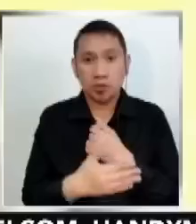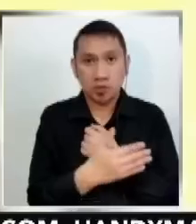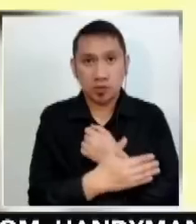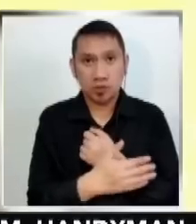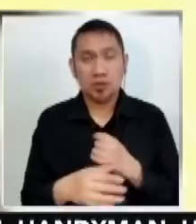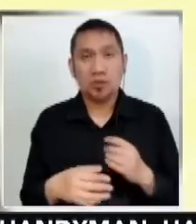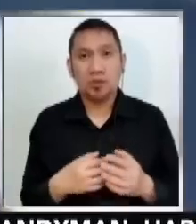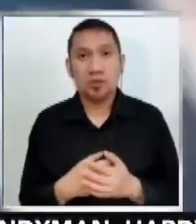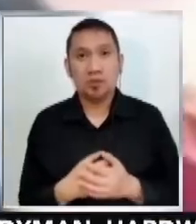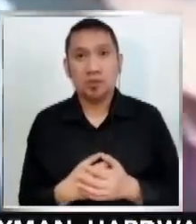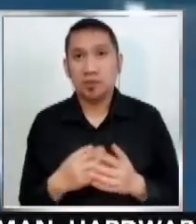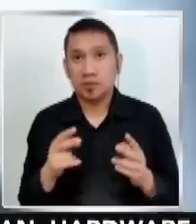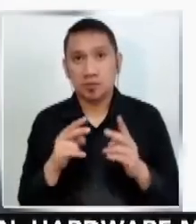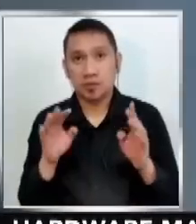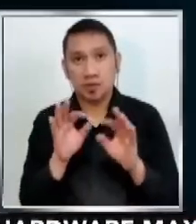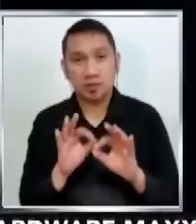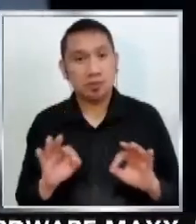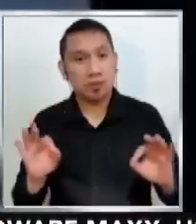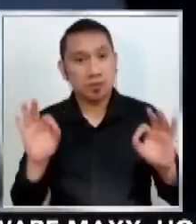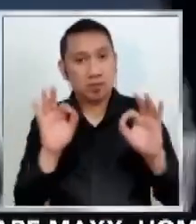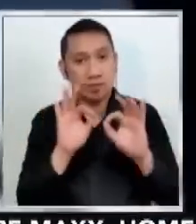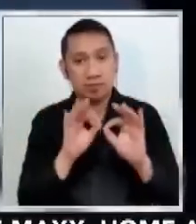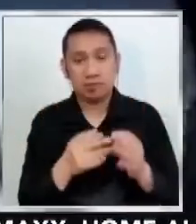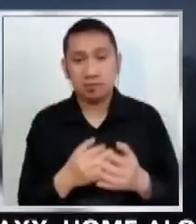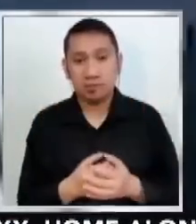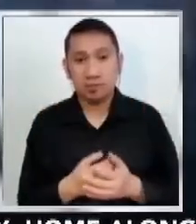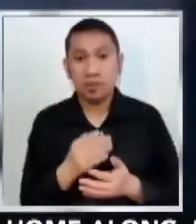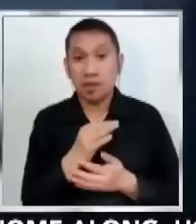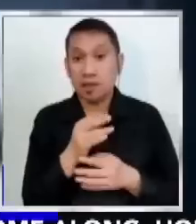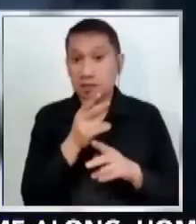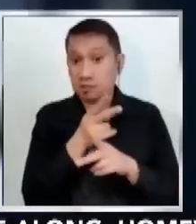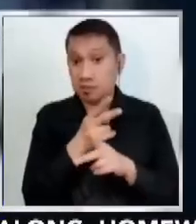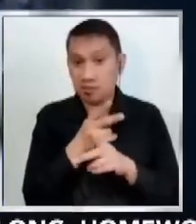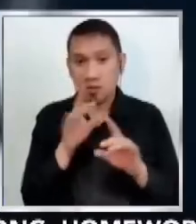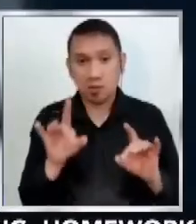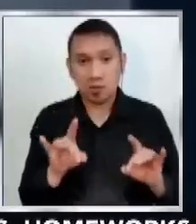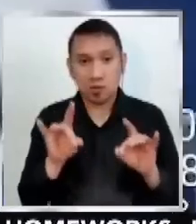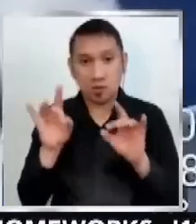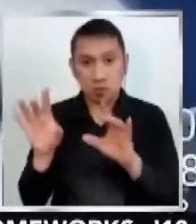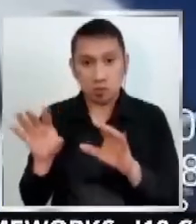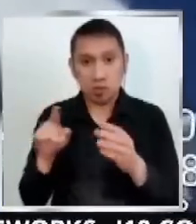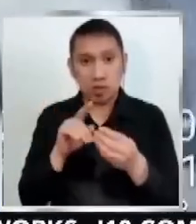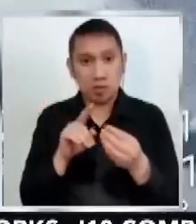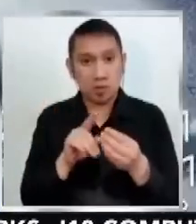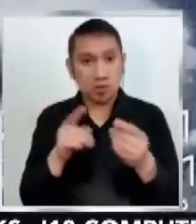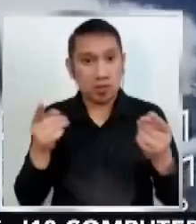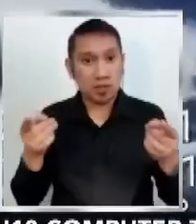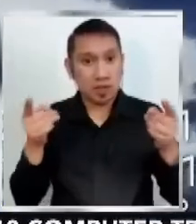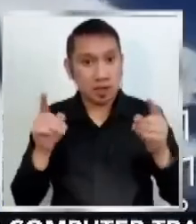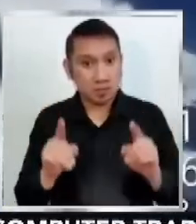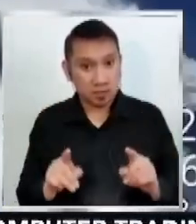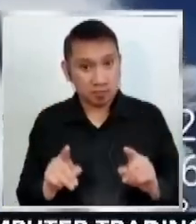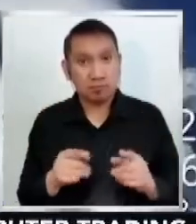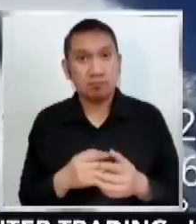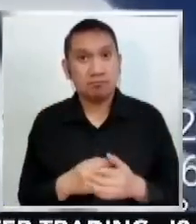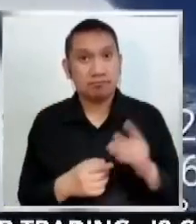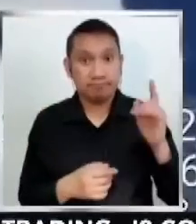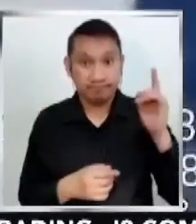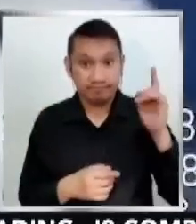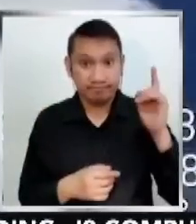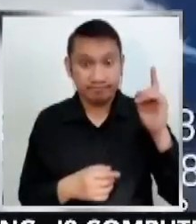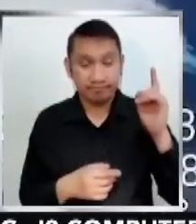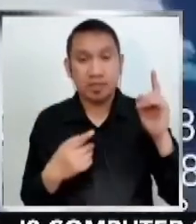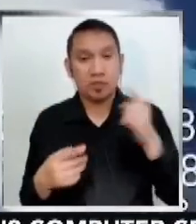extremely important. Binabantayan din ng Australia ang mga pangyayari sa iyong inshoal kung saan ilang beses hinarang ng China ang